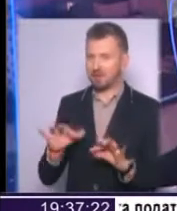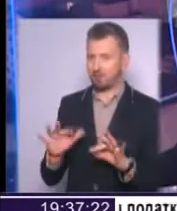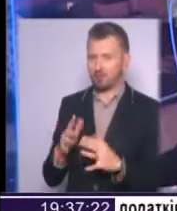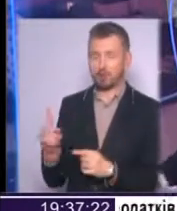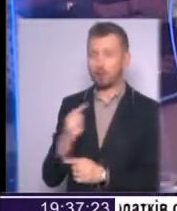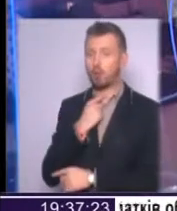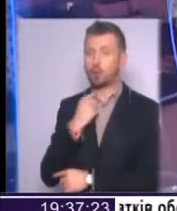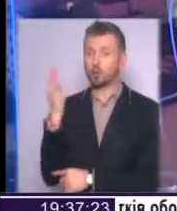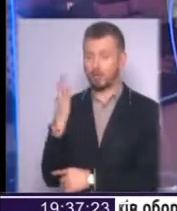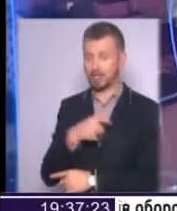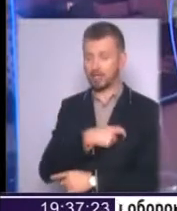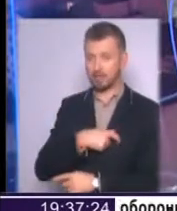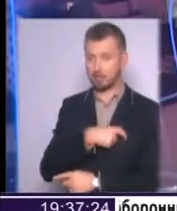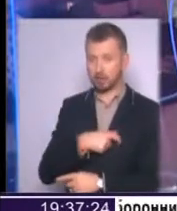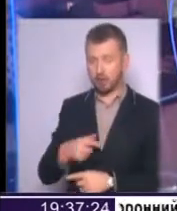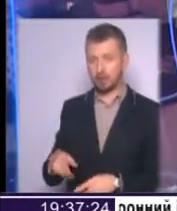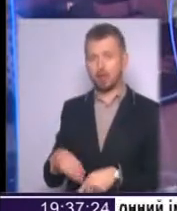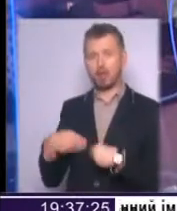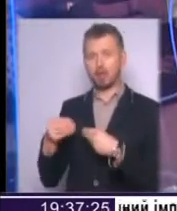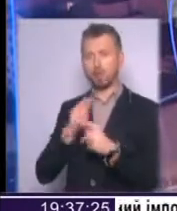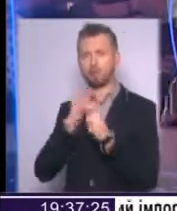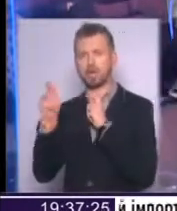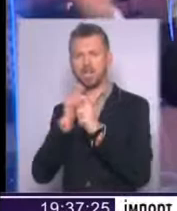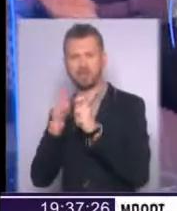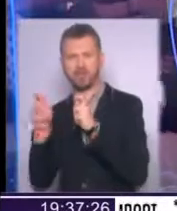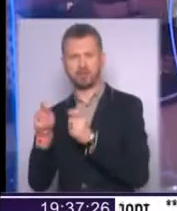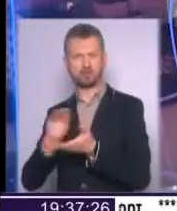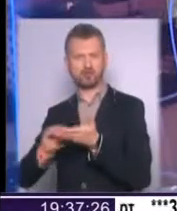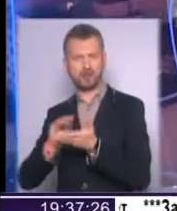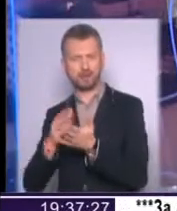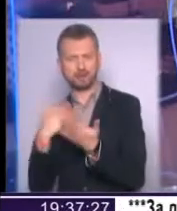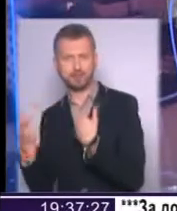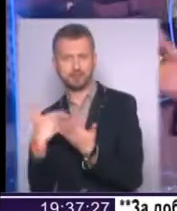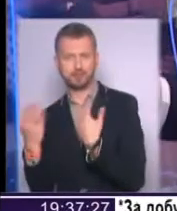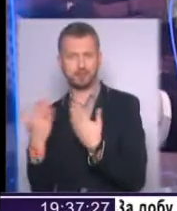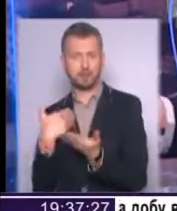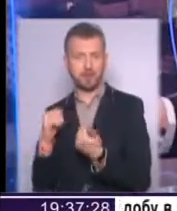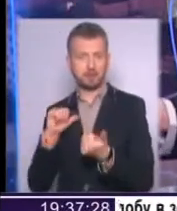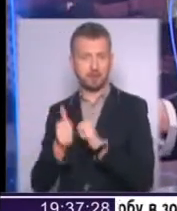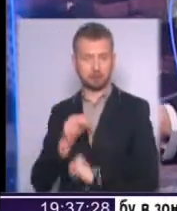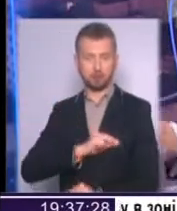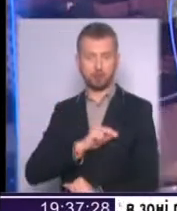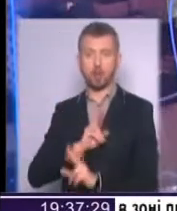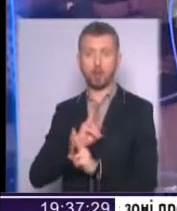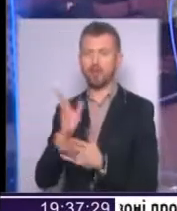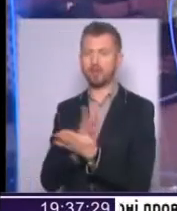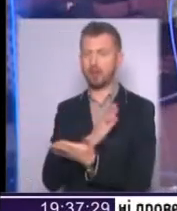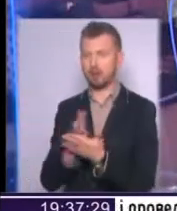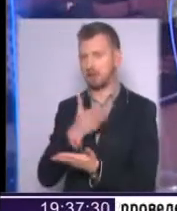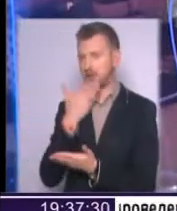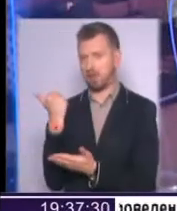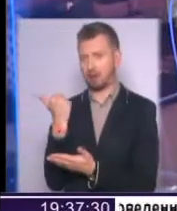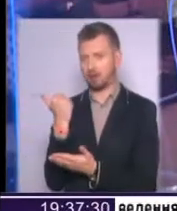щоб голосувати, депутати дають брифінги, стоять там на засоби масової інформації, когось взагалі немає, прогульників стільки, що